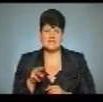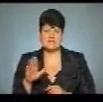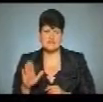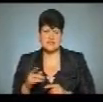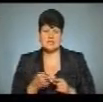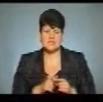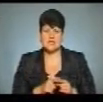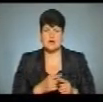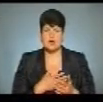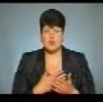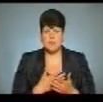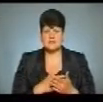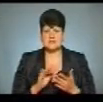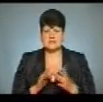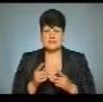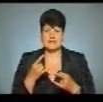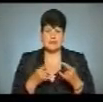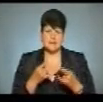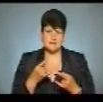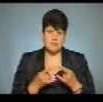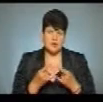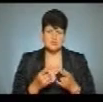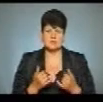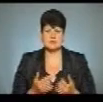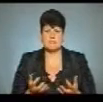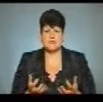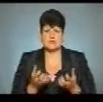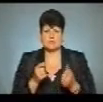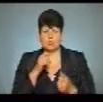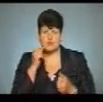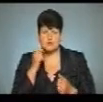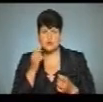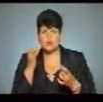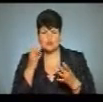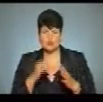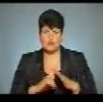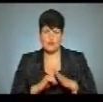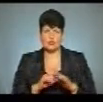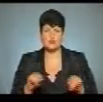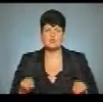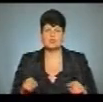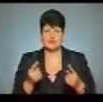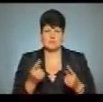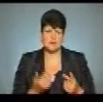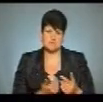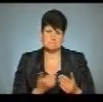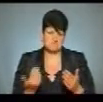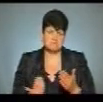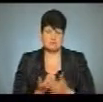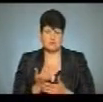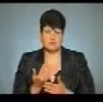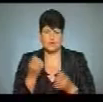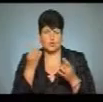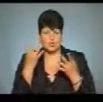дитяче інтернет-телебачення» радіо «Веселка ТІВІ» за підтримки Українського культурного фонду «Створюємо інноваційний культурний